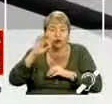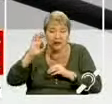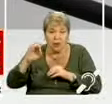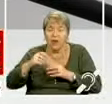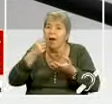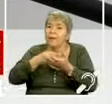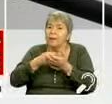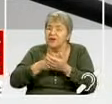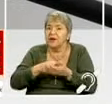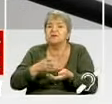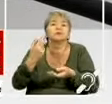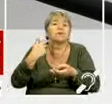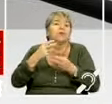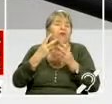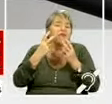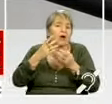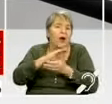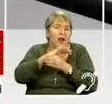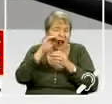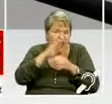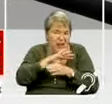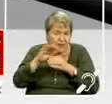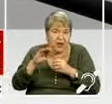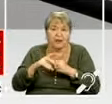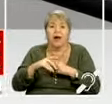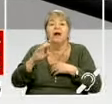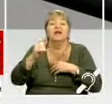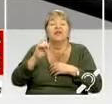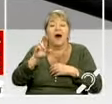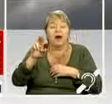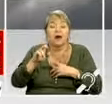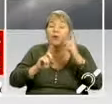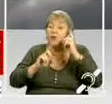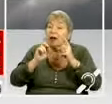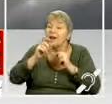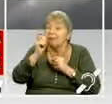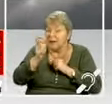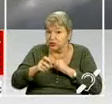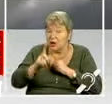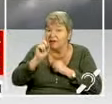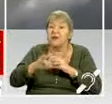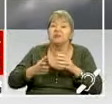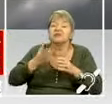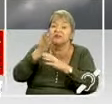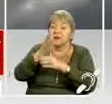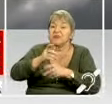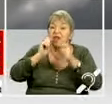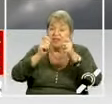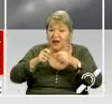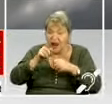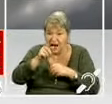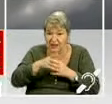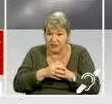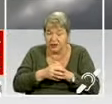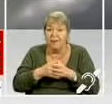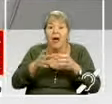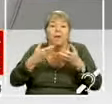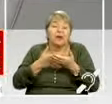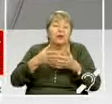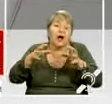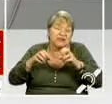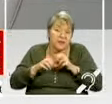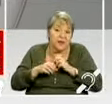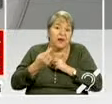automat prețul plafonat. Există însă și categorii de clienți casnici care trebuie să trimită furnizorilor declarații pe proprie răspundere ca să plătească